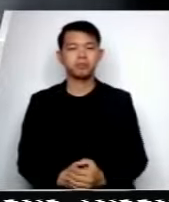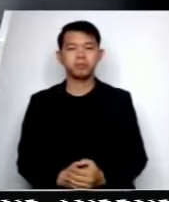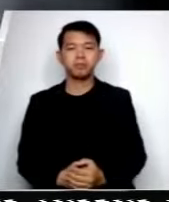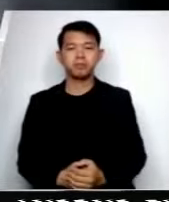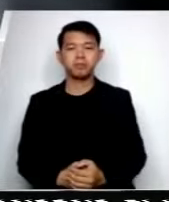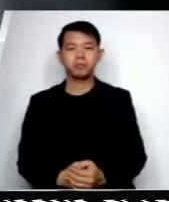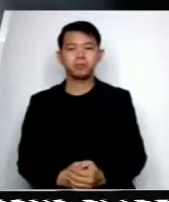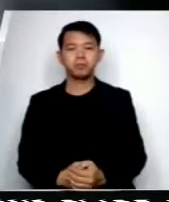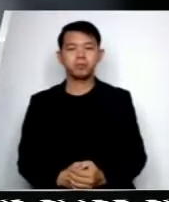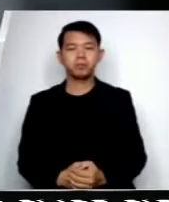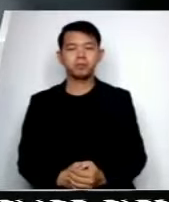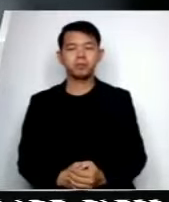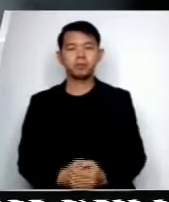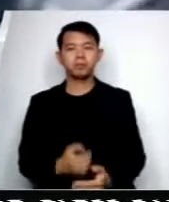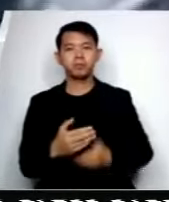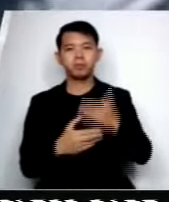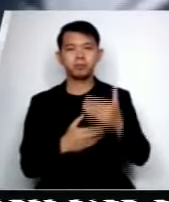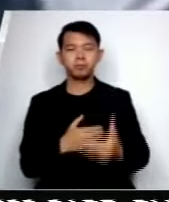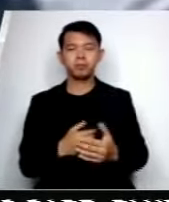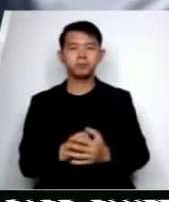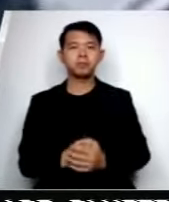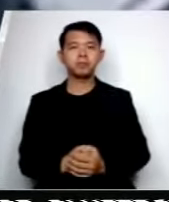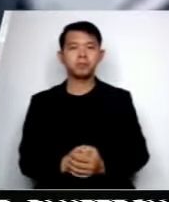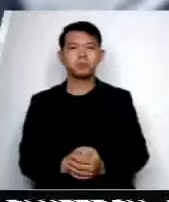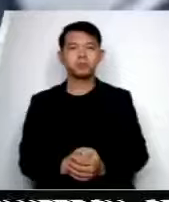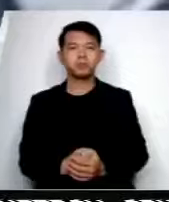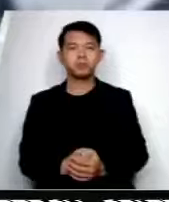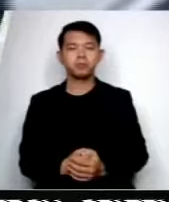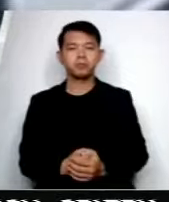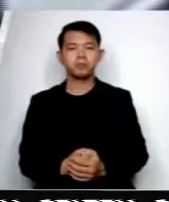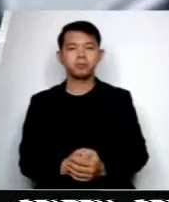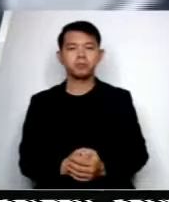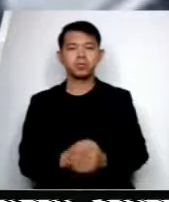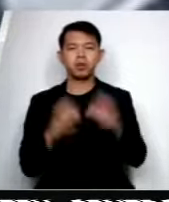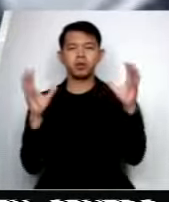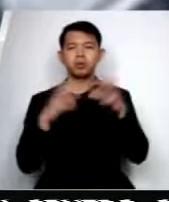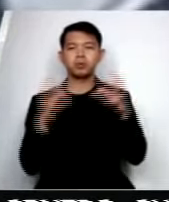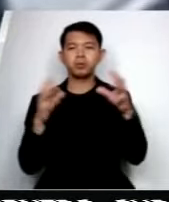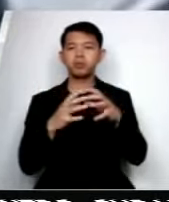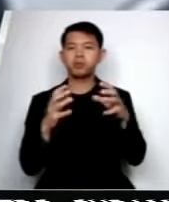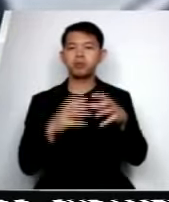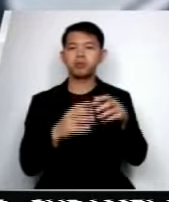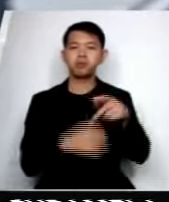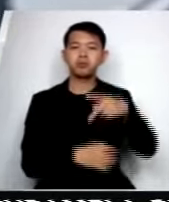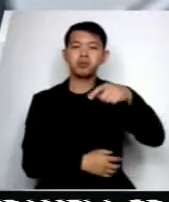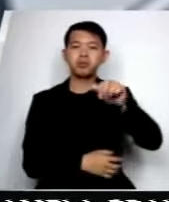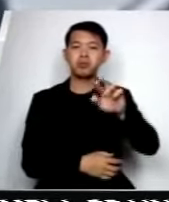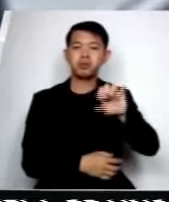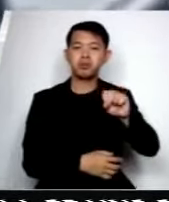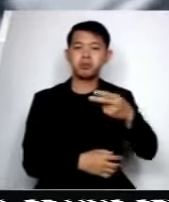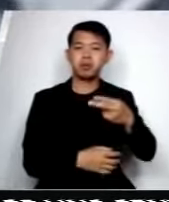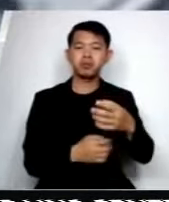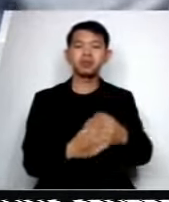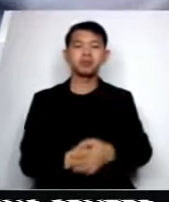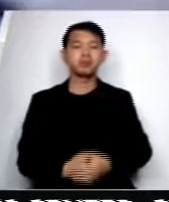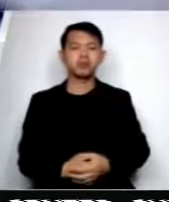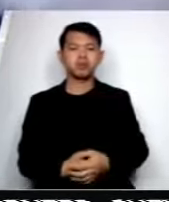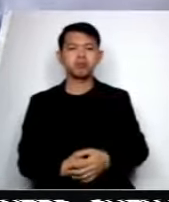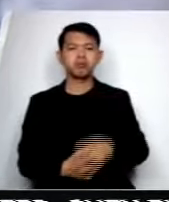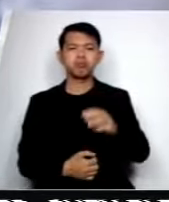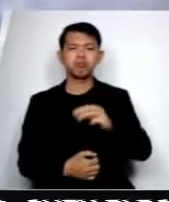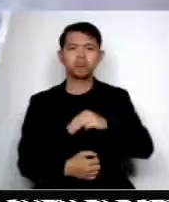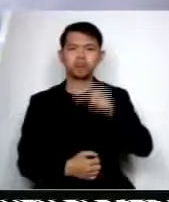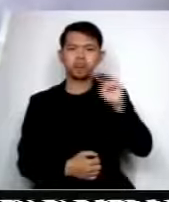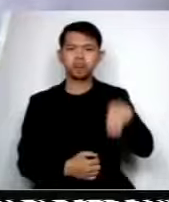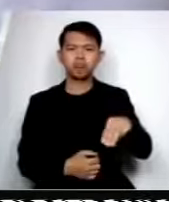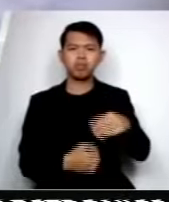Nagkakomisyon sa opisina ng St. Joseph Parish, Gagalangin, sa Tondo, Maynila. Tila may sumunggab sa liib ng isang lalaki hanggang sa nasubsob siya